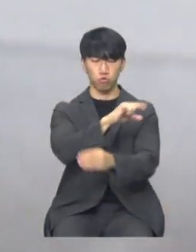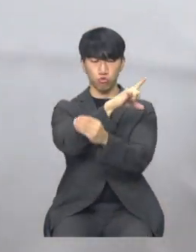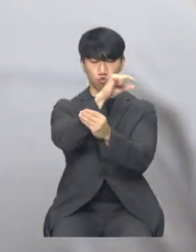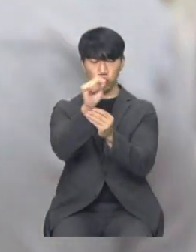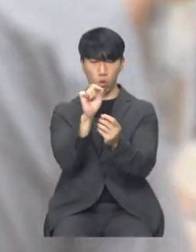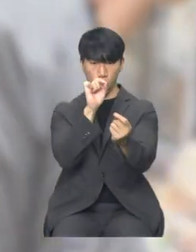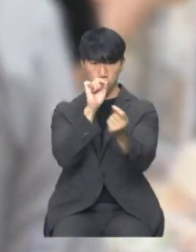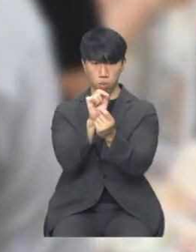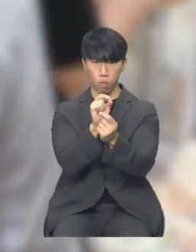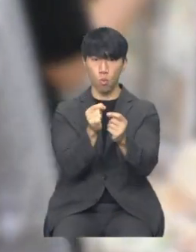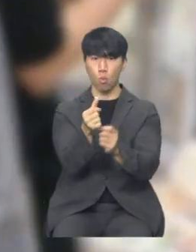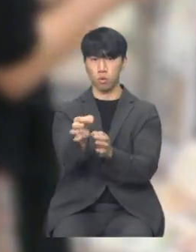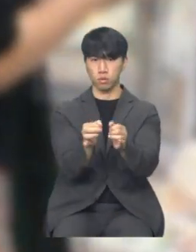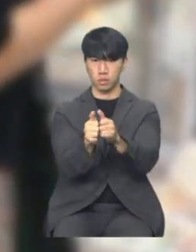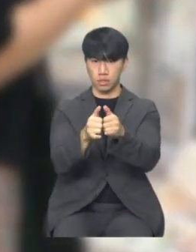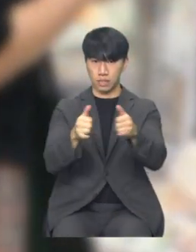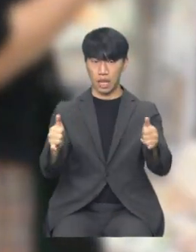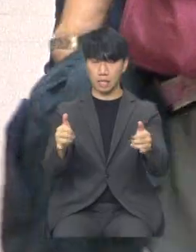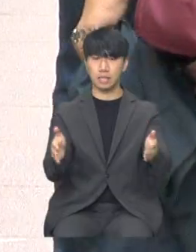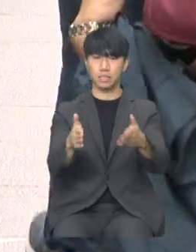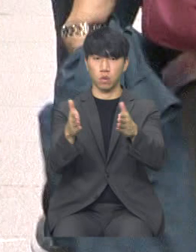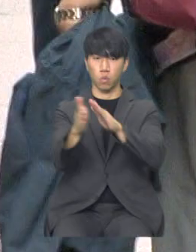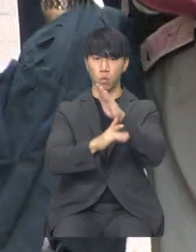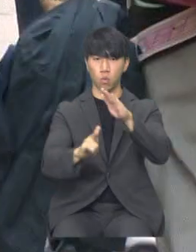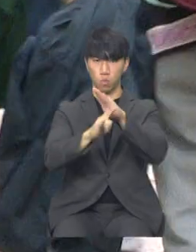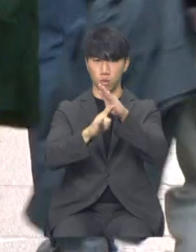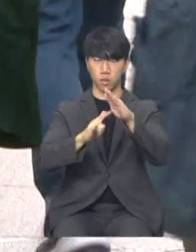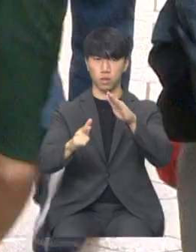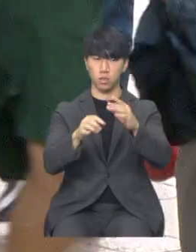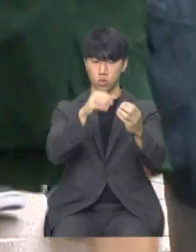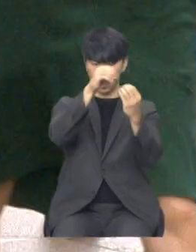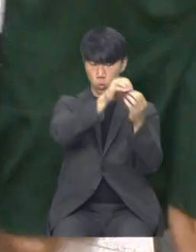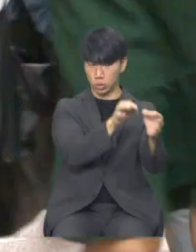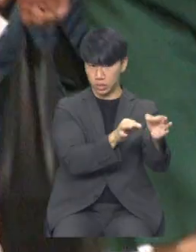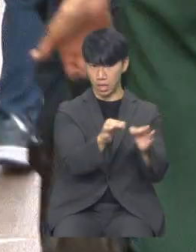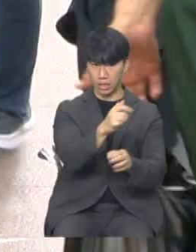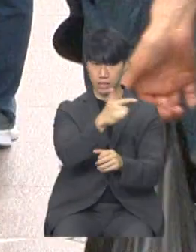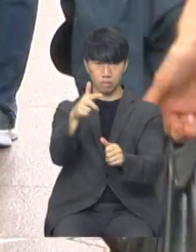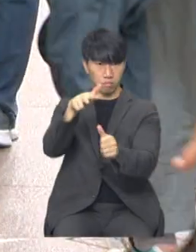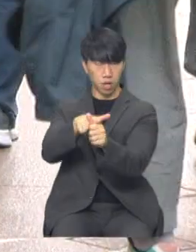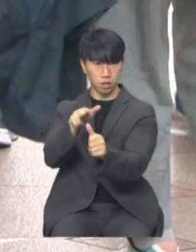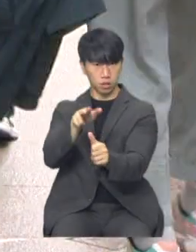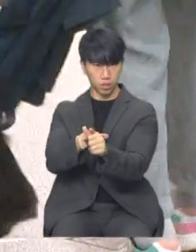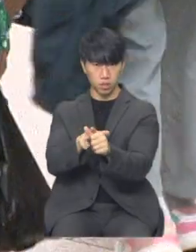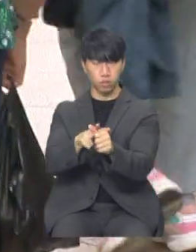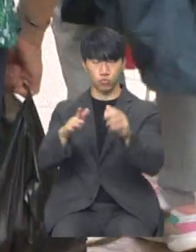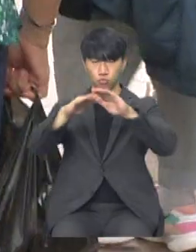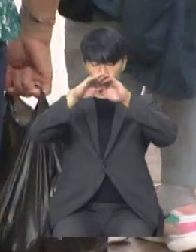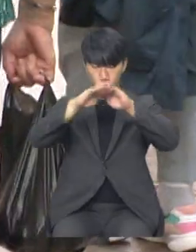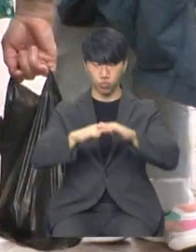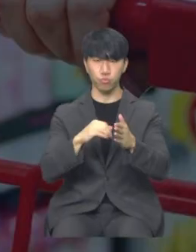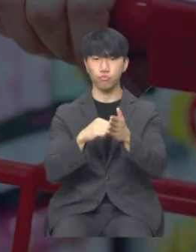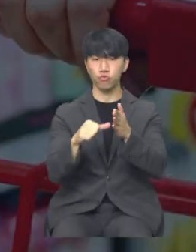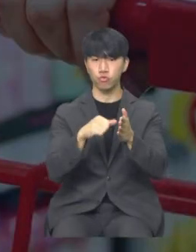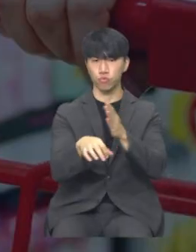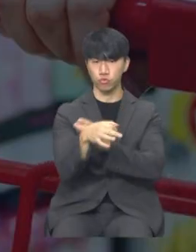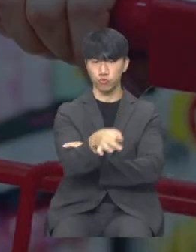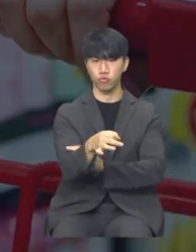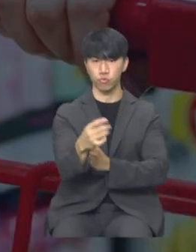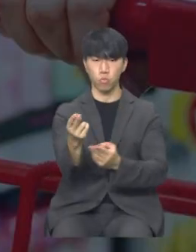앞두고 소상공인 시장진흥공단이 전통시장과 대형마트에 추석 제수용품 가격을